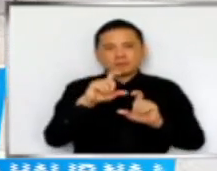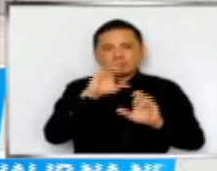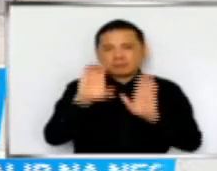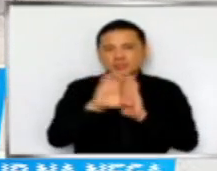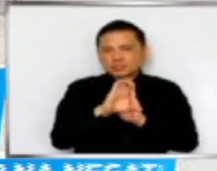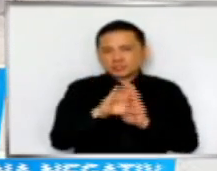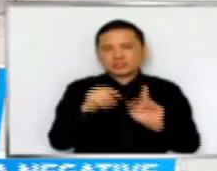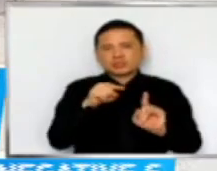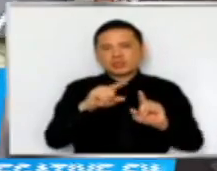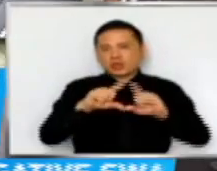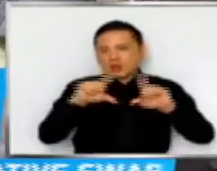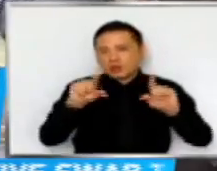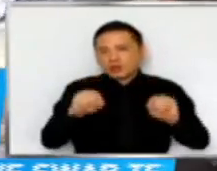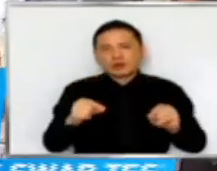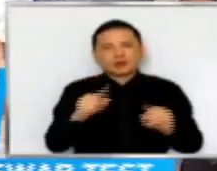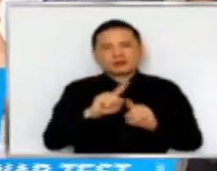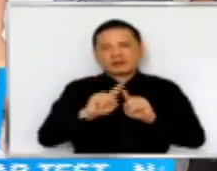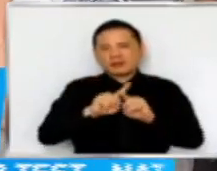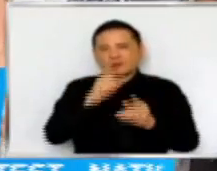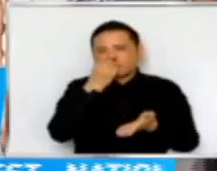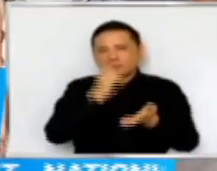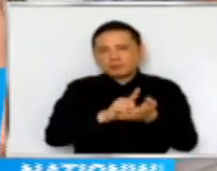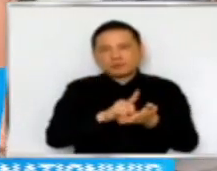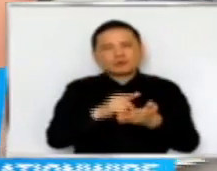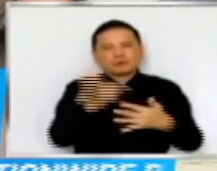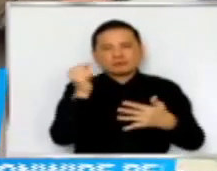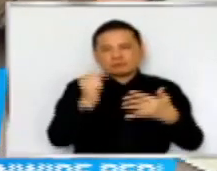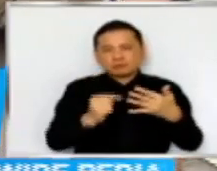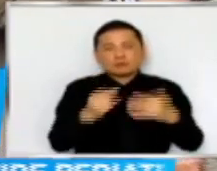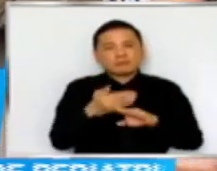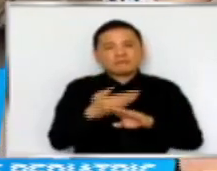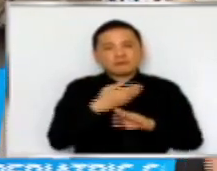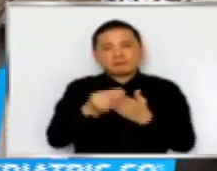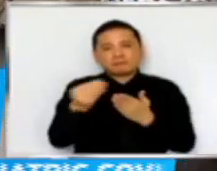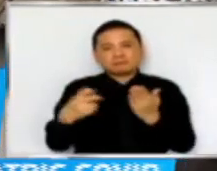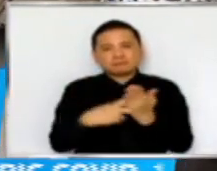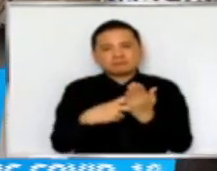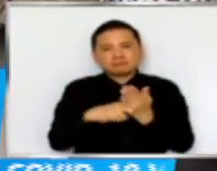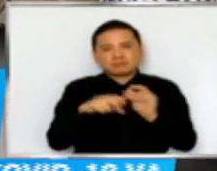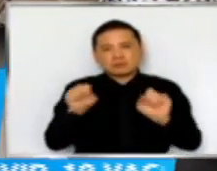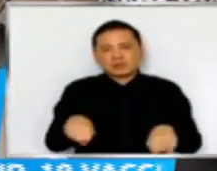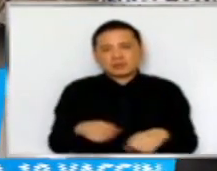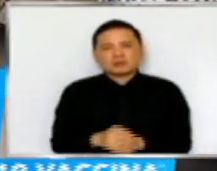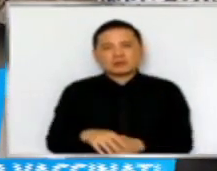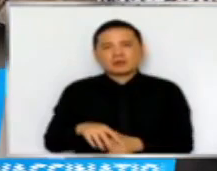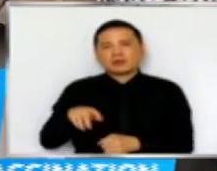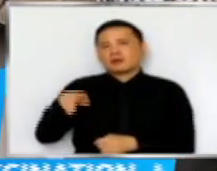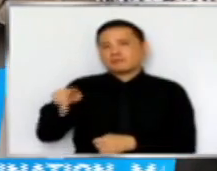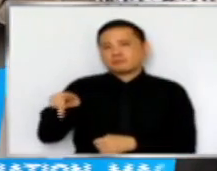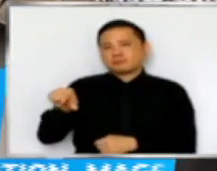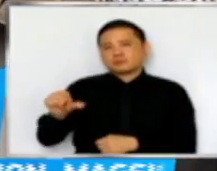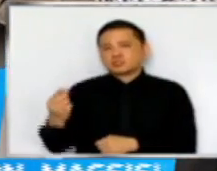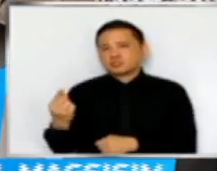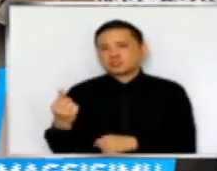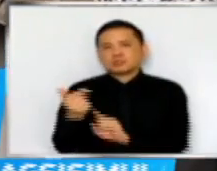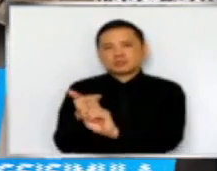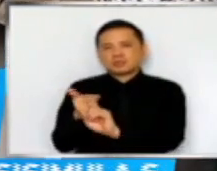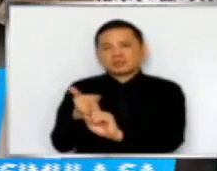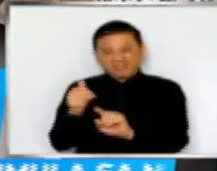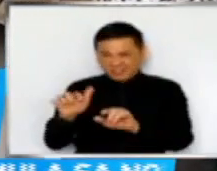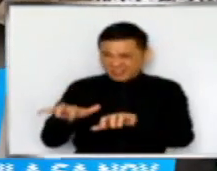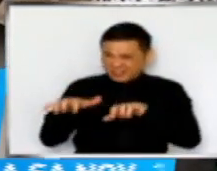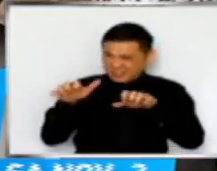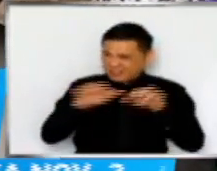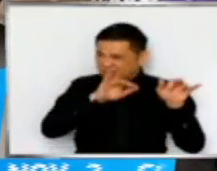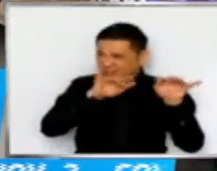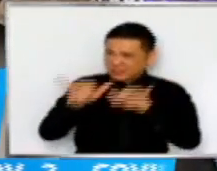pang mga requirement bago payagang makabili ng ticket. Ayon sa Philippine Coast Guard, hindi inaasahang daragsa ang mga tao sa mga passenger terminals